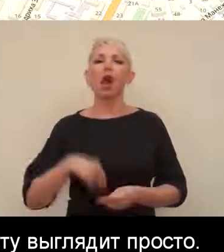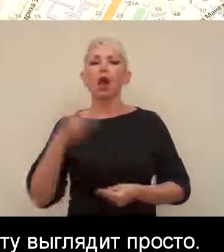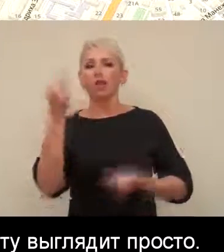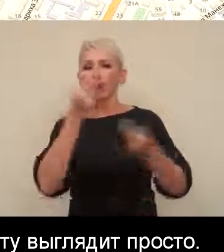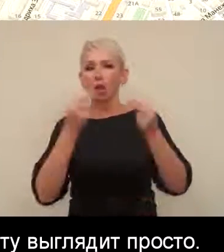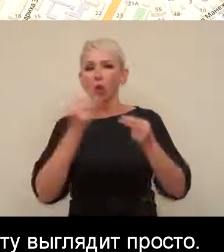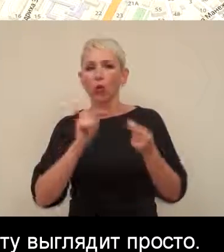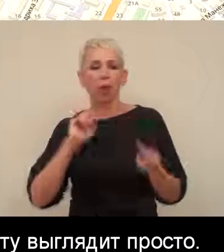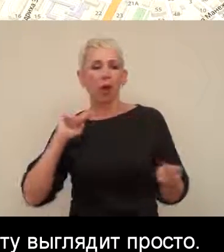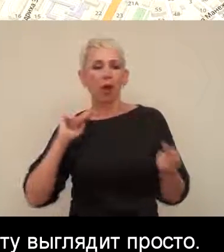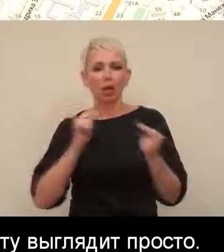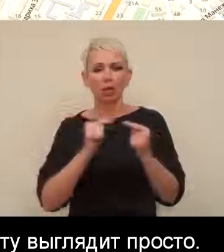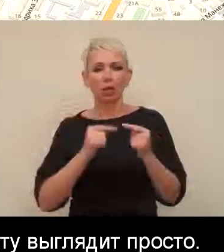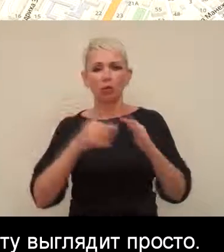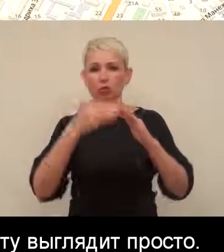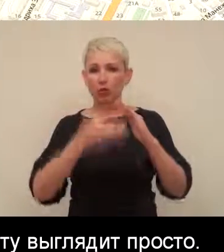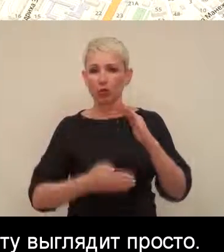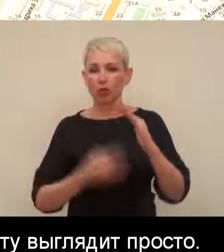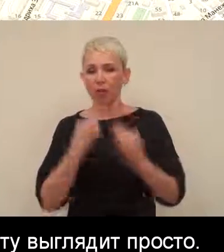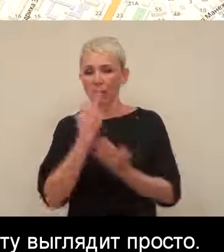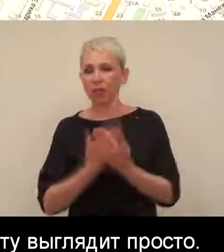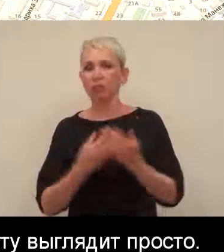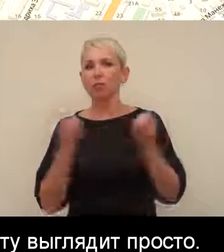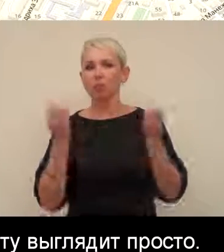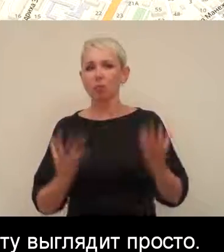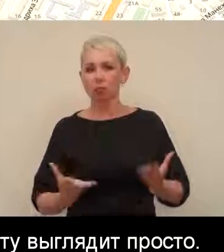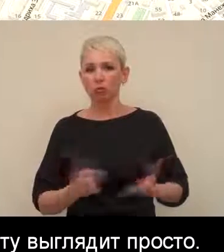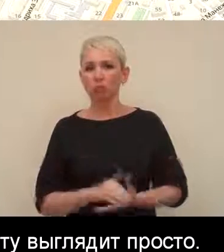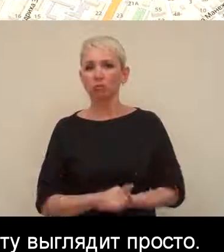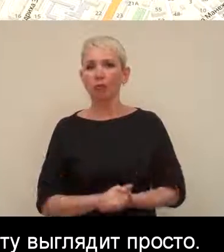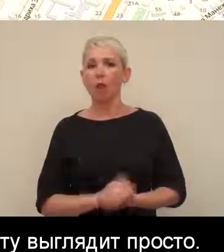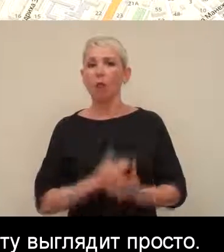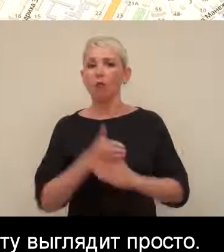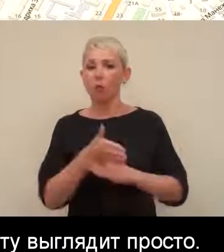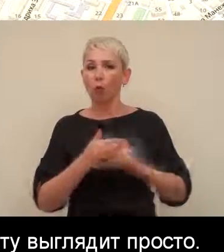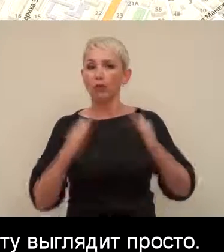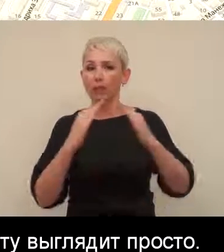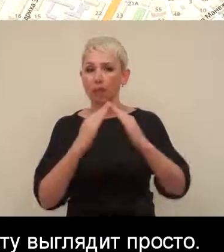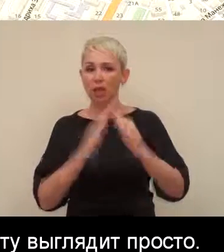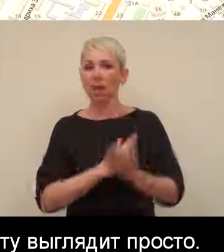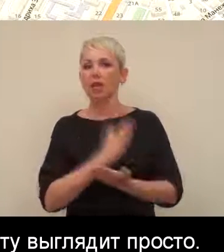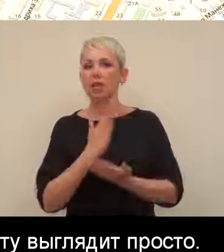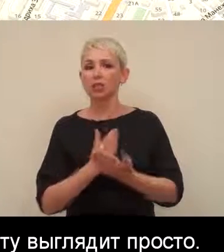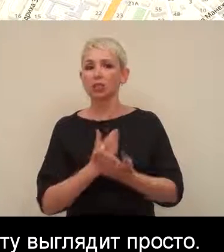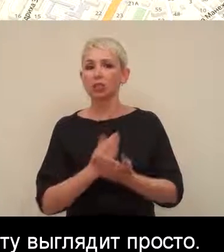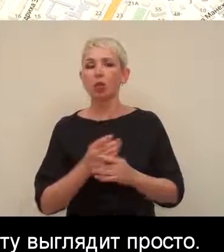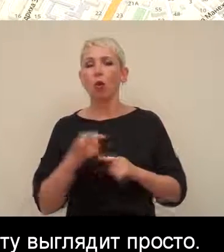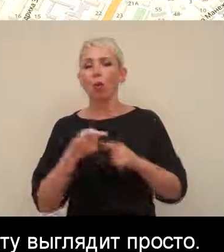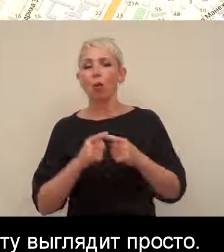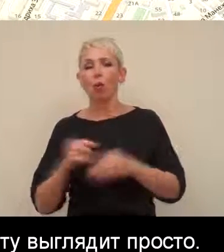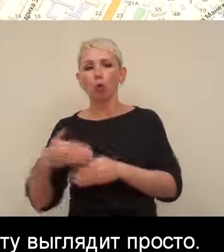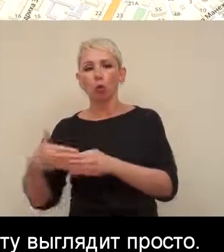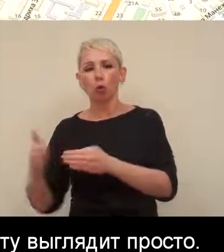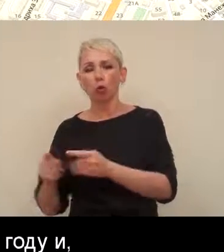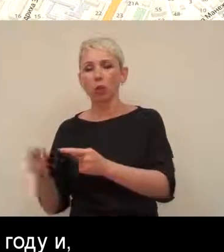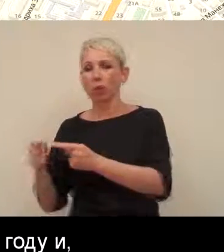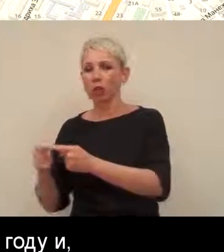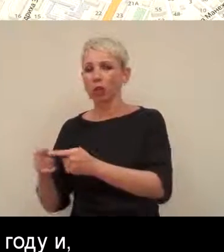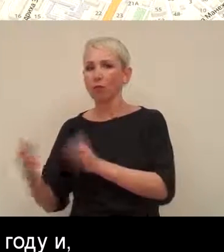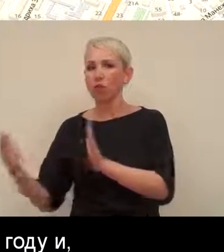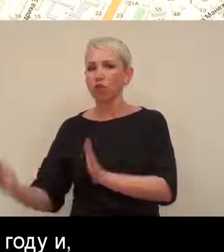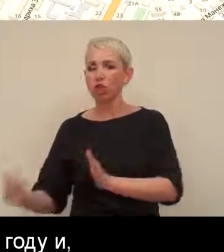с фасадом по проспекту выглядит просто. Вход в здание расположен в полукруглой угловой части.